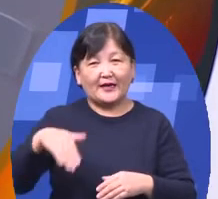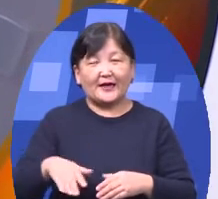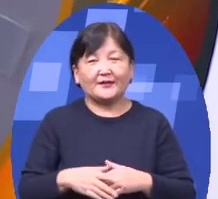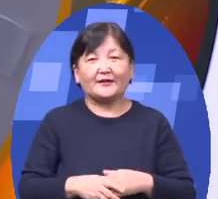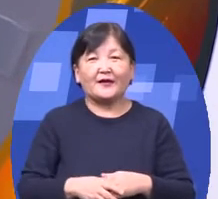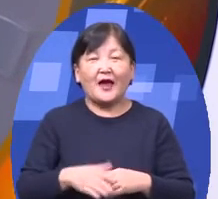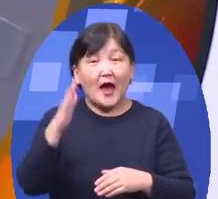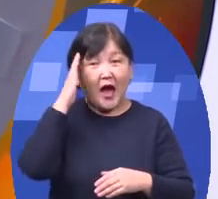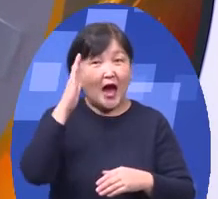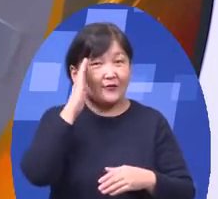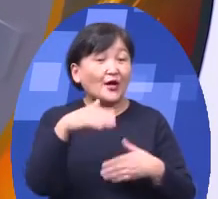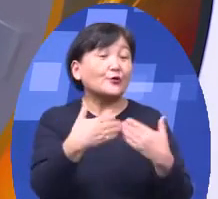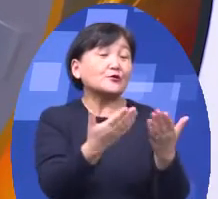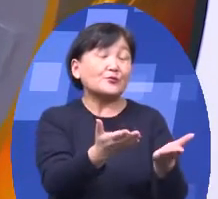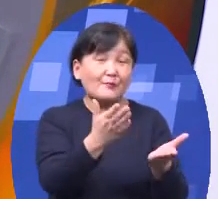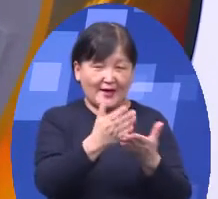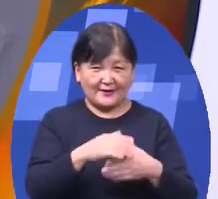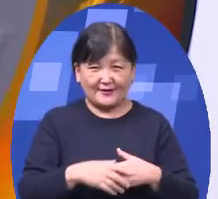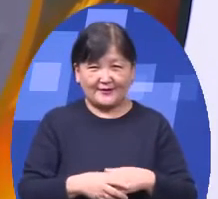Дараа нь аавдаа өглөө.